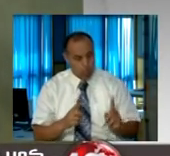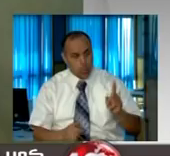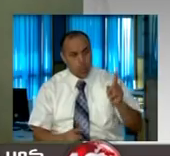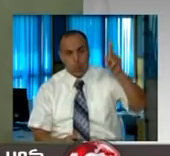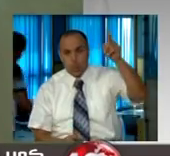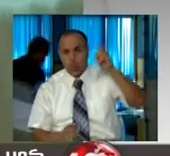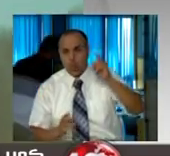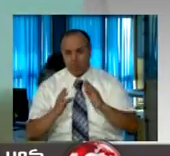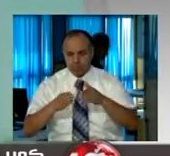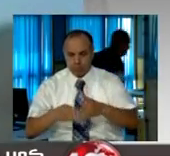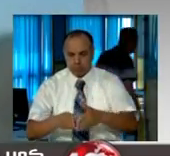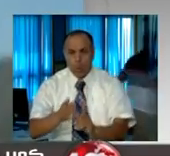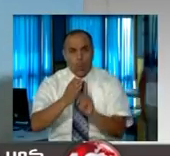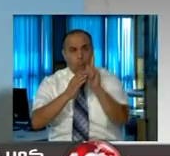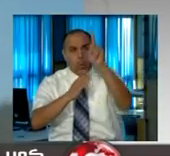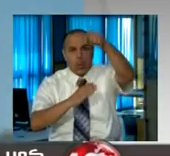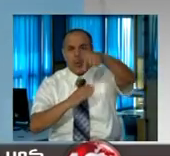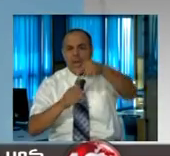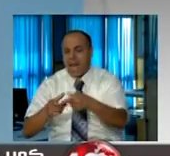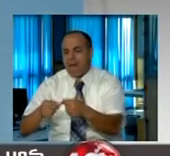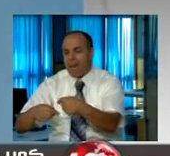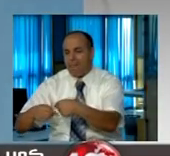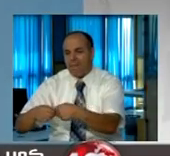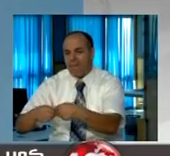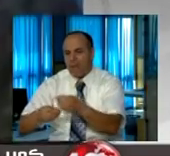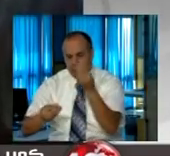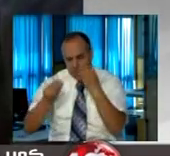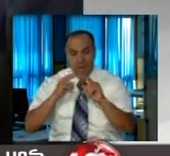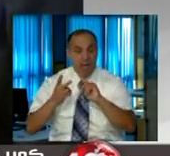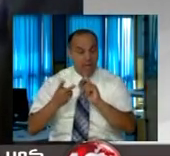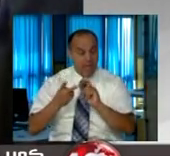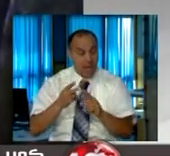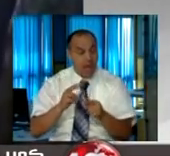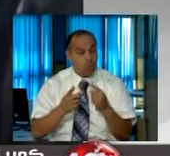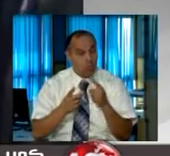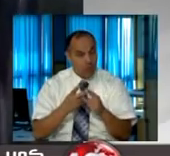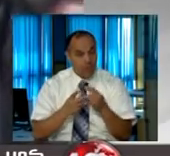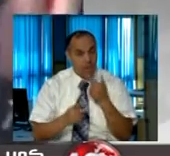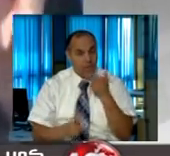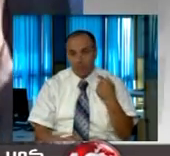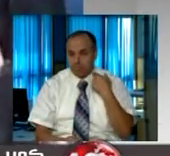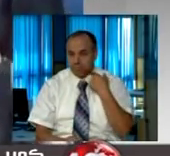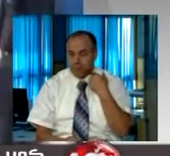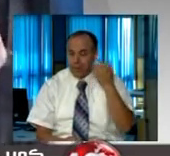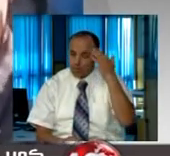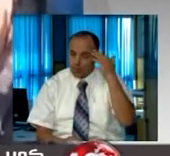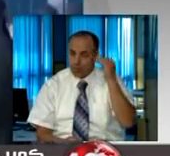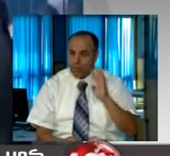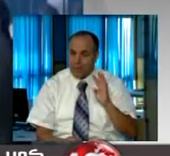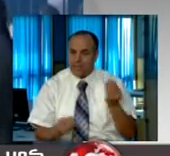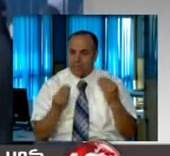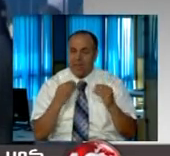على متن غواصة باتجاه اليابان. هذه التجربة الناجحة هي الثانية من نوعها بعد أن فشلت بيونغيانغ في